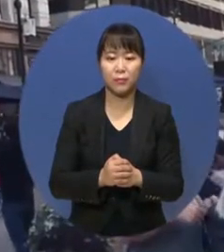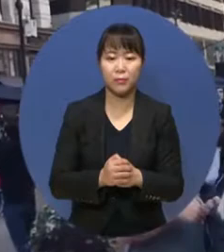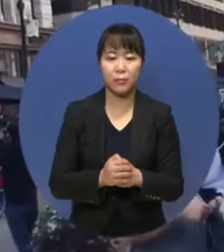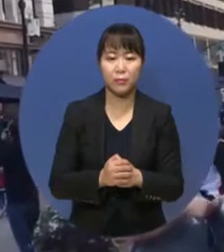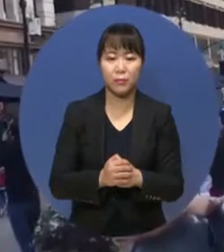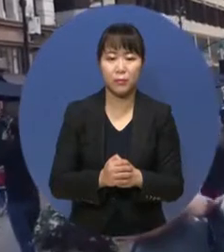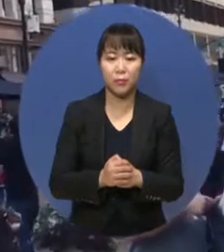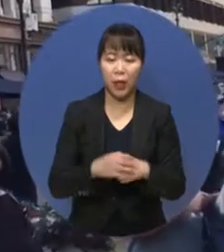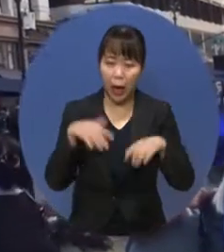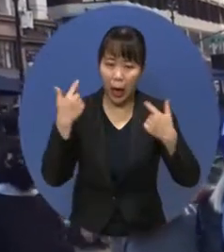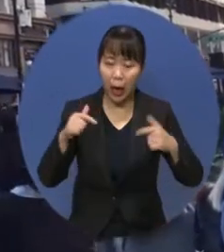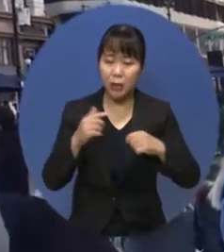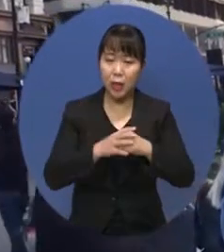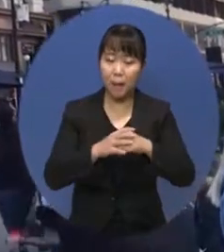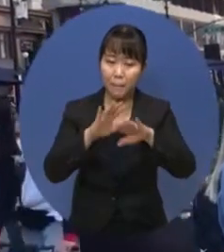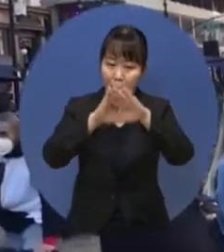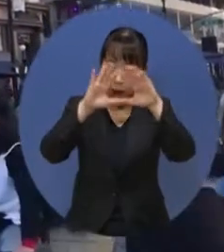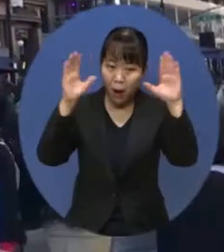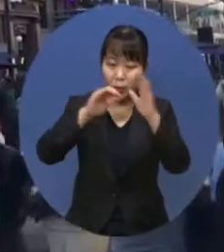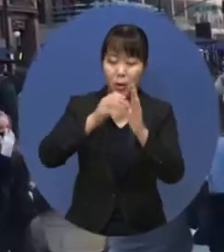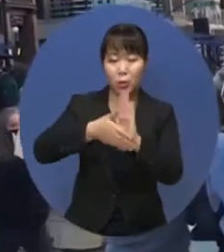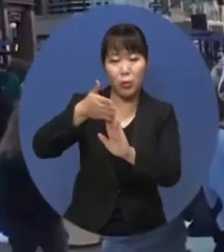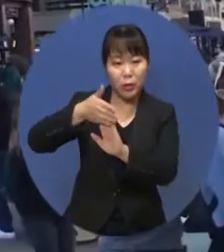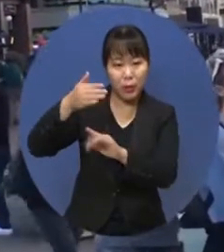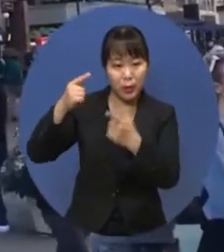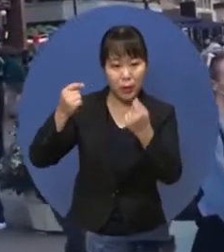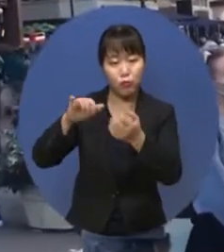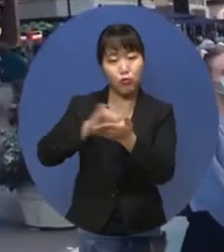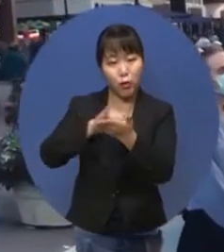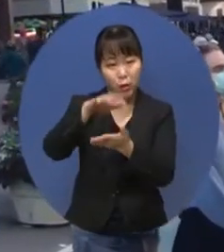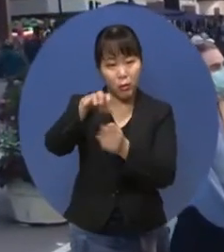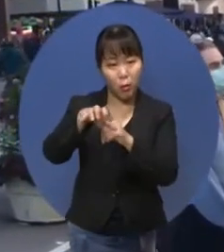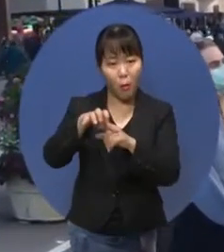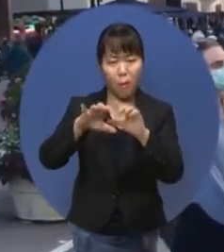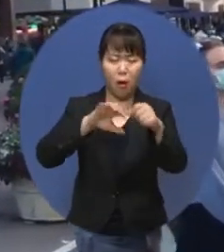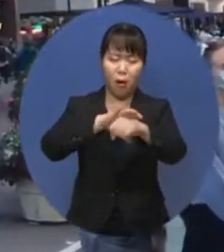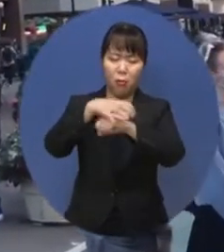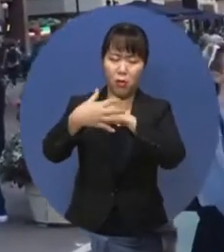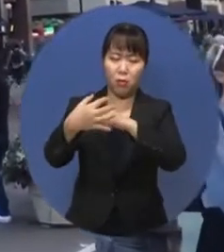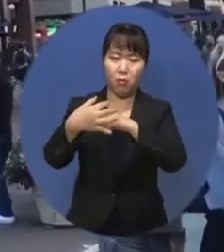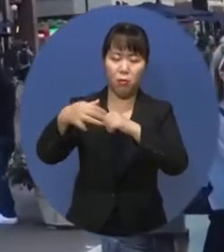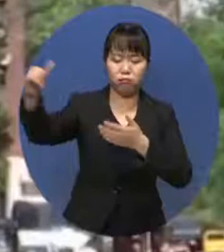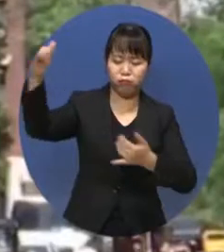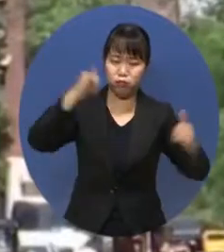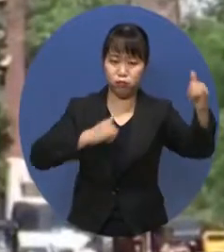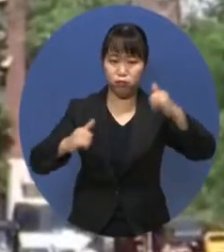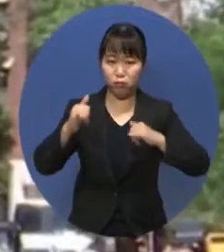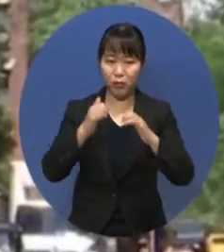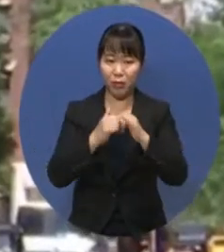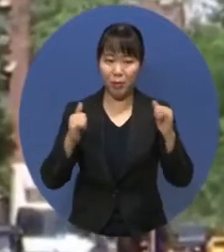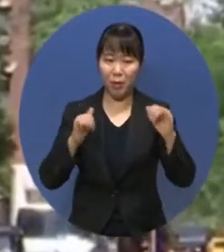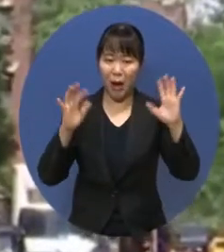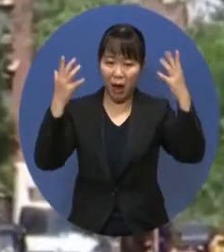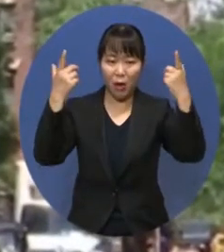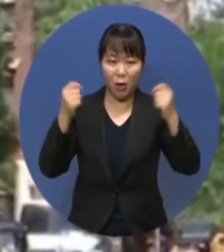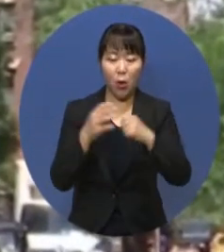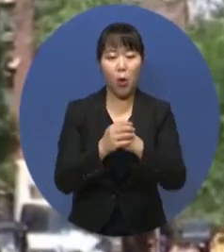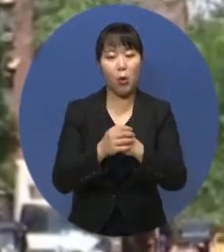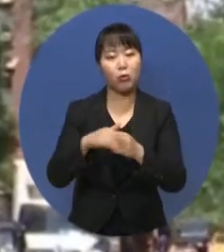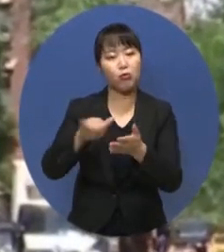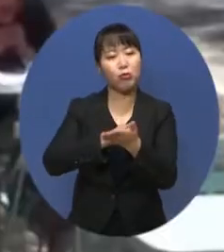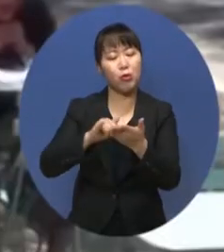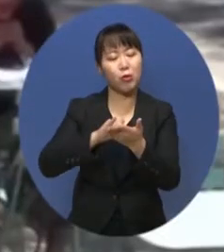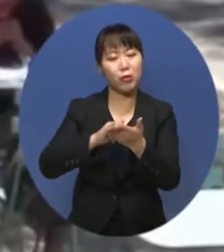잠들지 않는 도시 뉴욕 이라는 슬로건으로 전세계에서 뉴욕을 방문하는 관광객에게 인사를 하고 뉴요커 들에게는